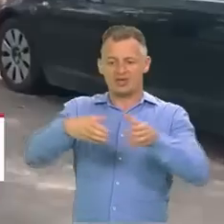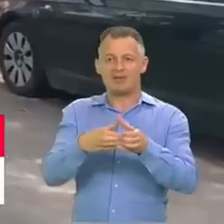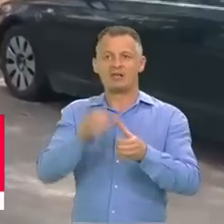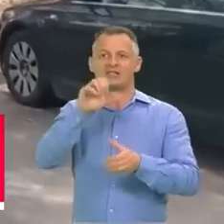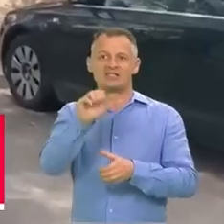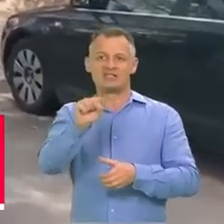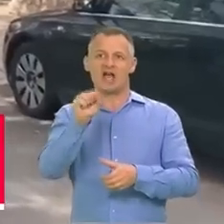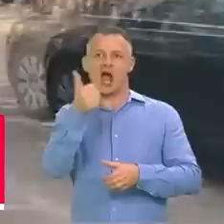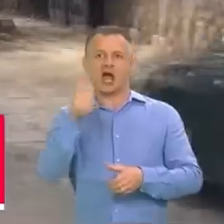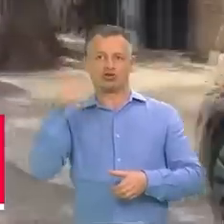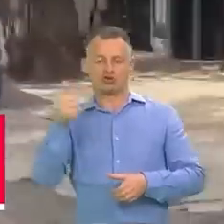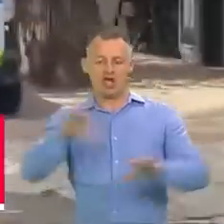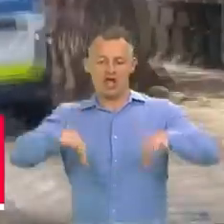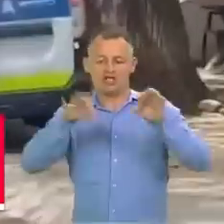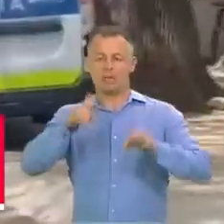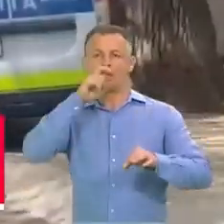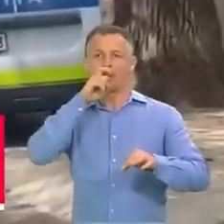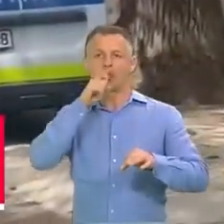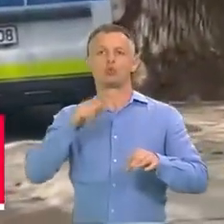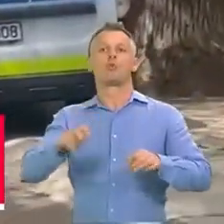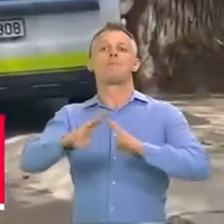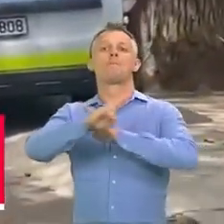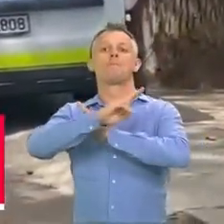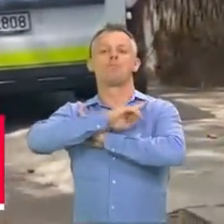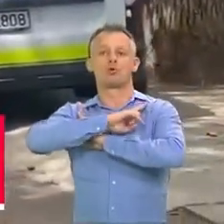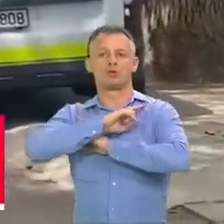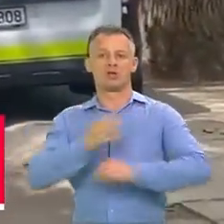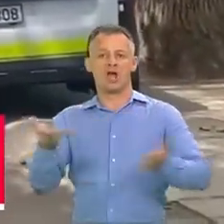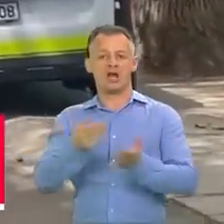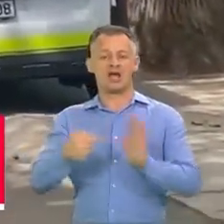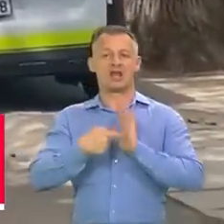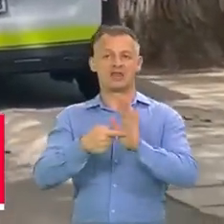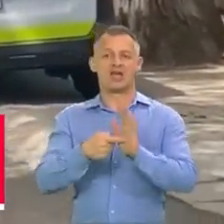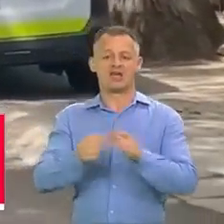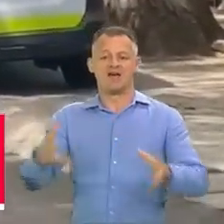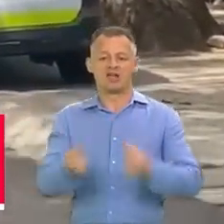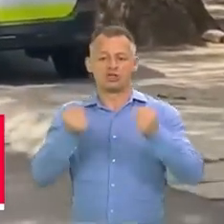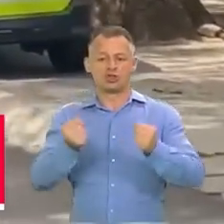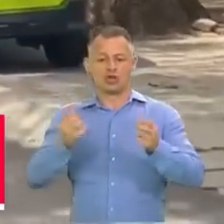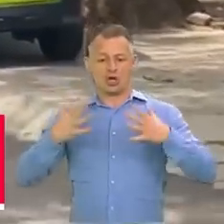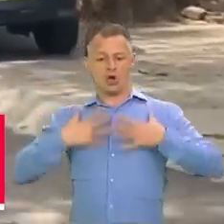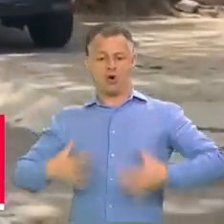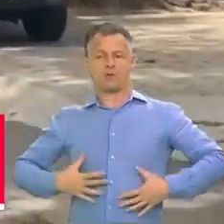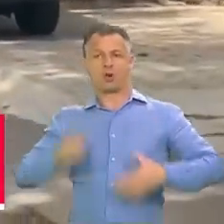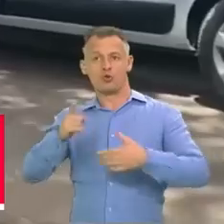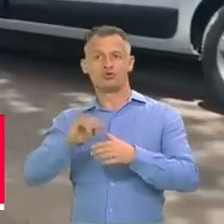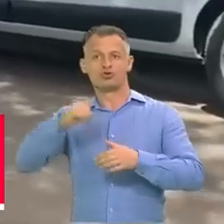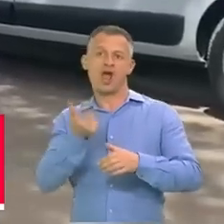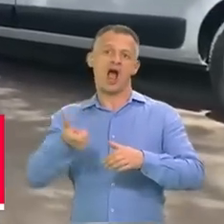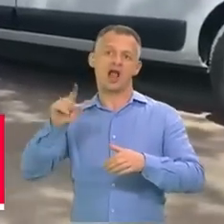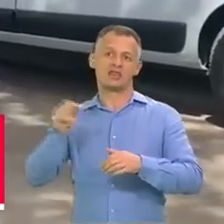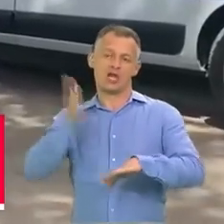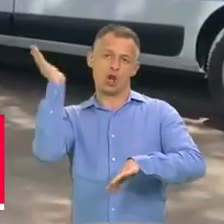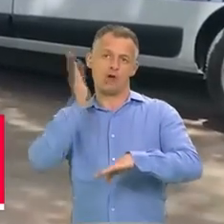a găsit pacientul de sex masculin decedat și care prezenta arsuri pe o suprafață importantă a corpului și alte